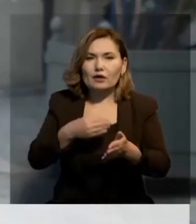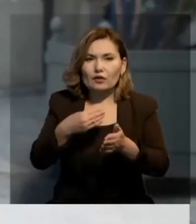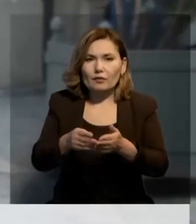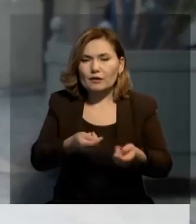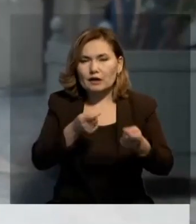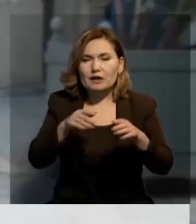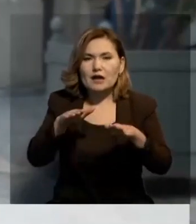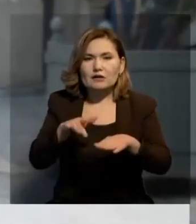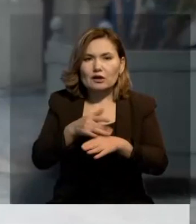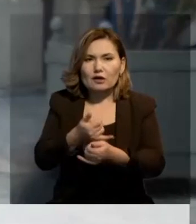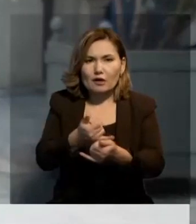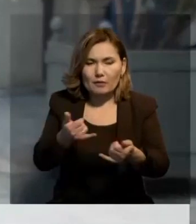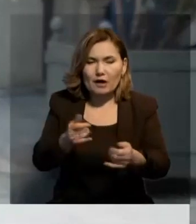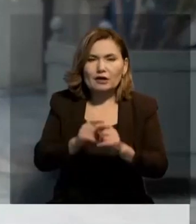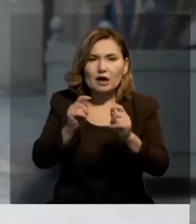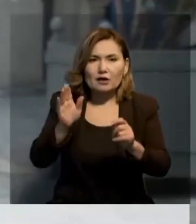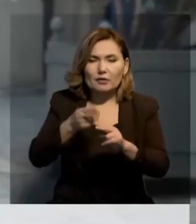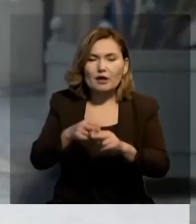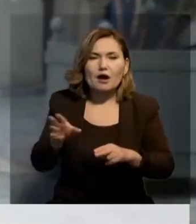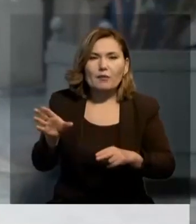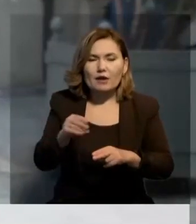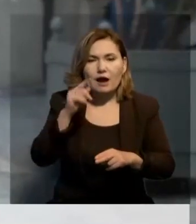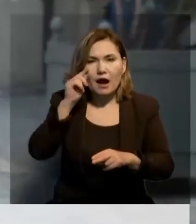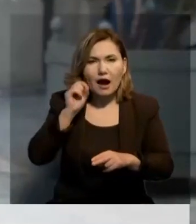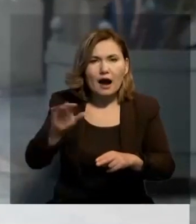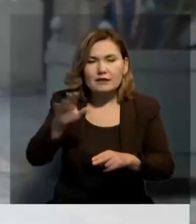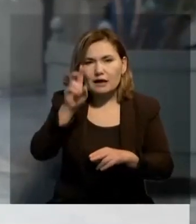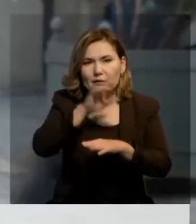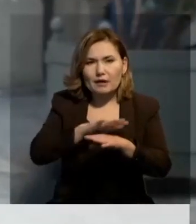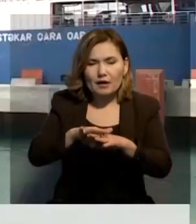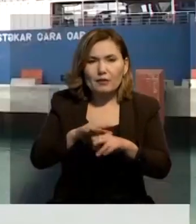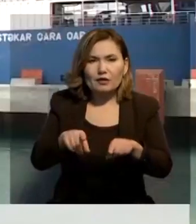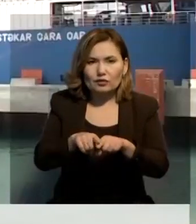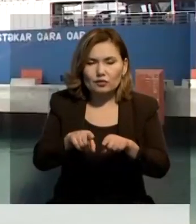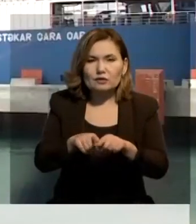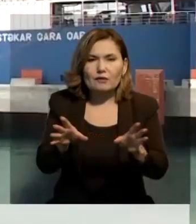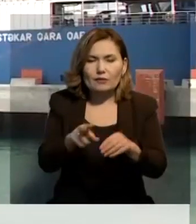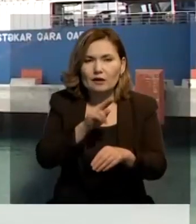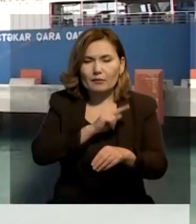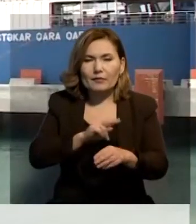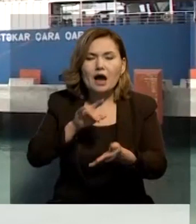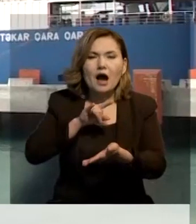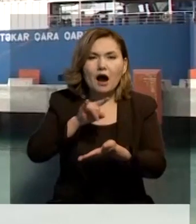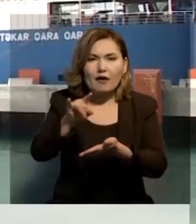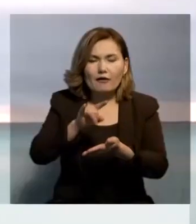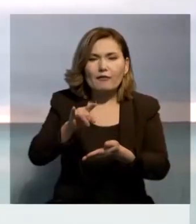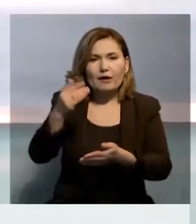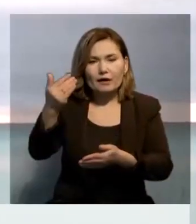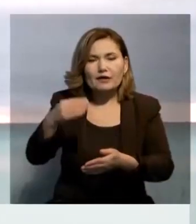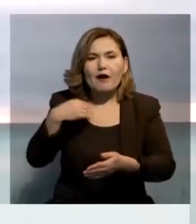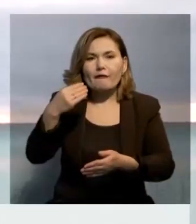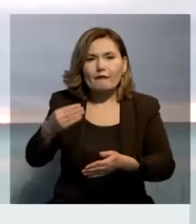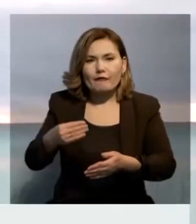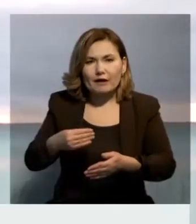сізде. Өйткені жаңа Қазақстан емес, бүкіл сол Азия мемлекеттеріне қарайтын болады. Тек әуе емес, Франция біздің